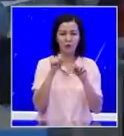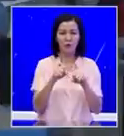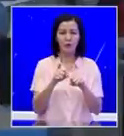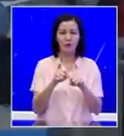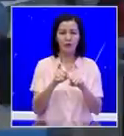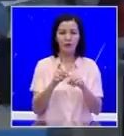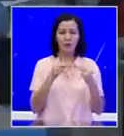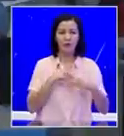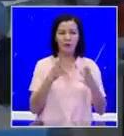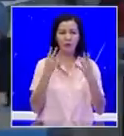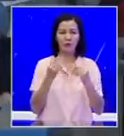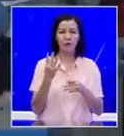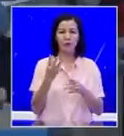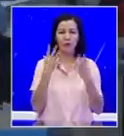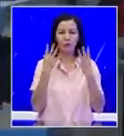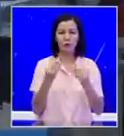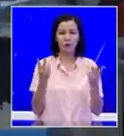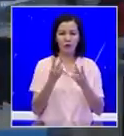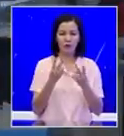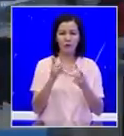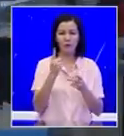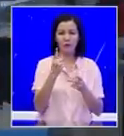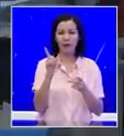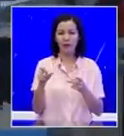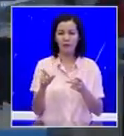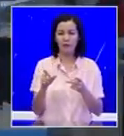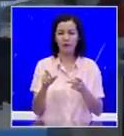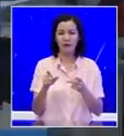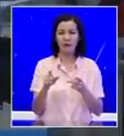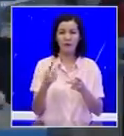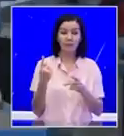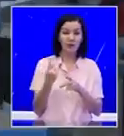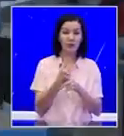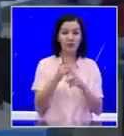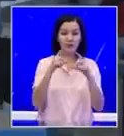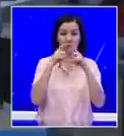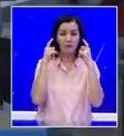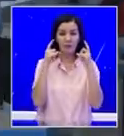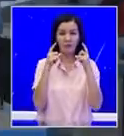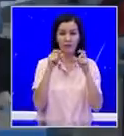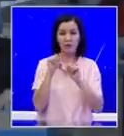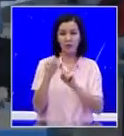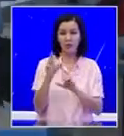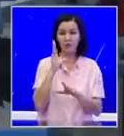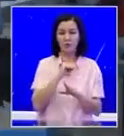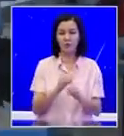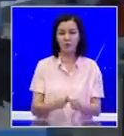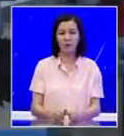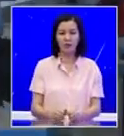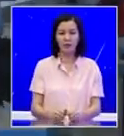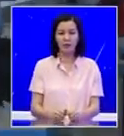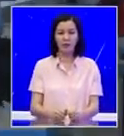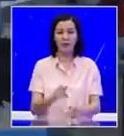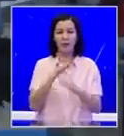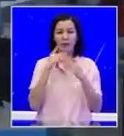Бір рабочий күнде 4 маска положен адамға. Бұл единственный маскалар, который вирустан защитеді. Тряпочный,